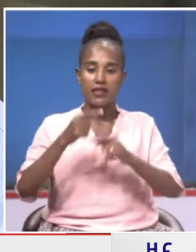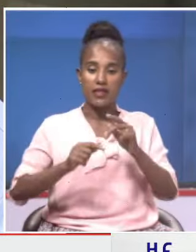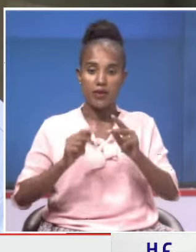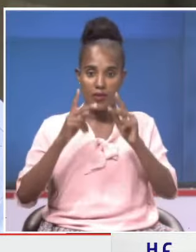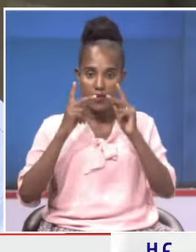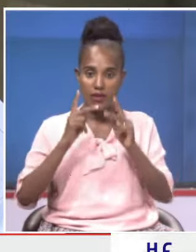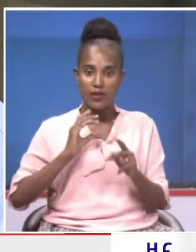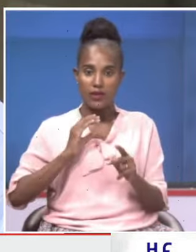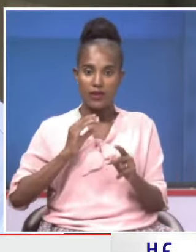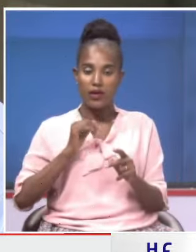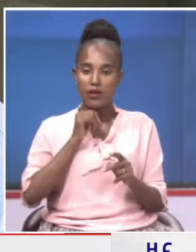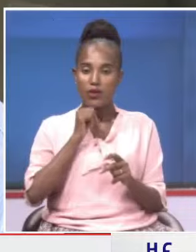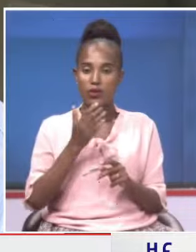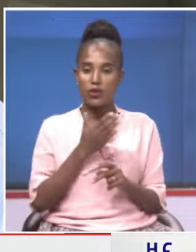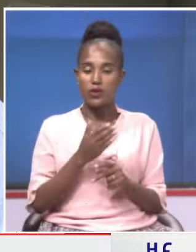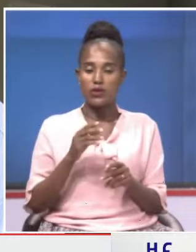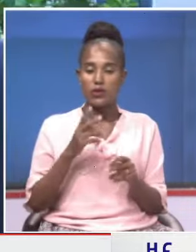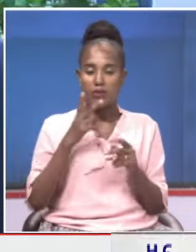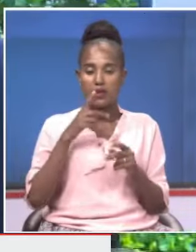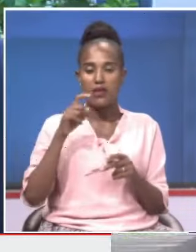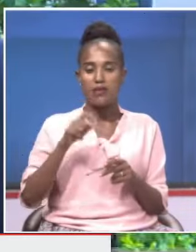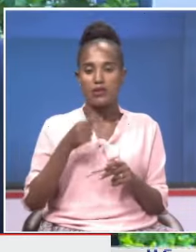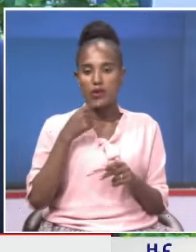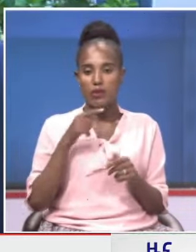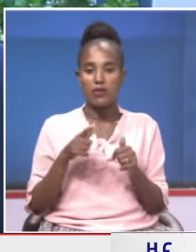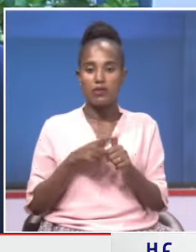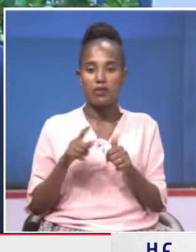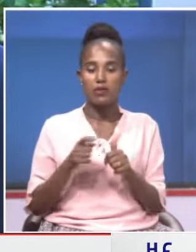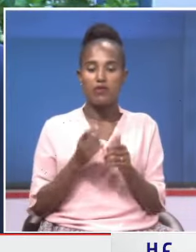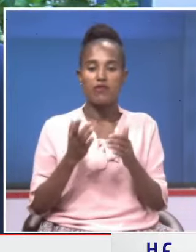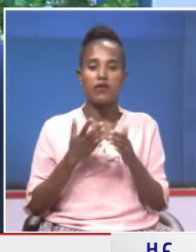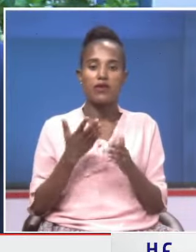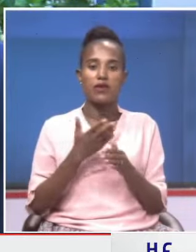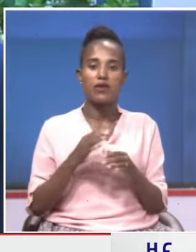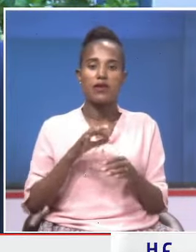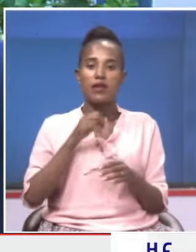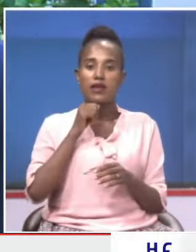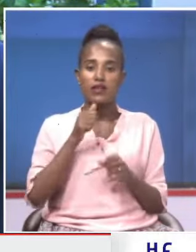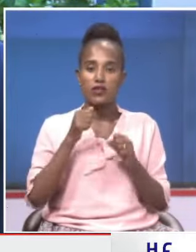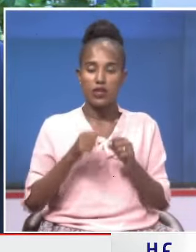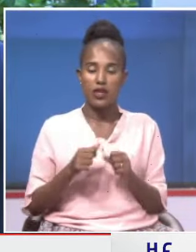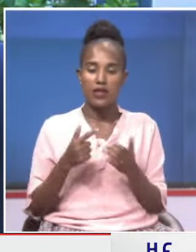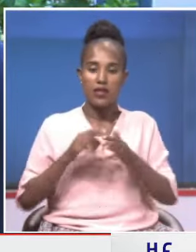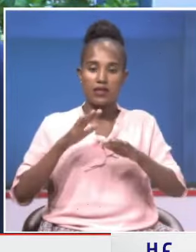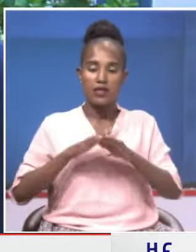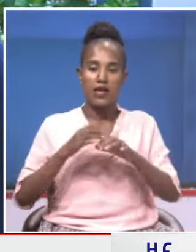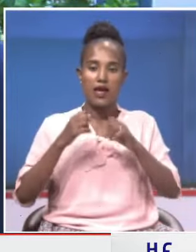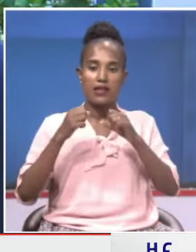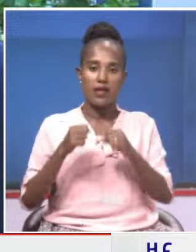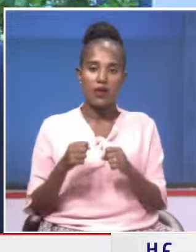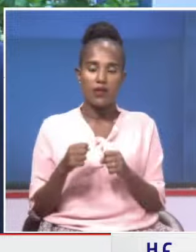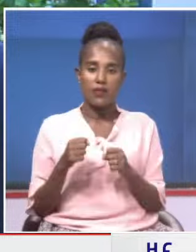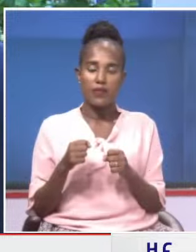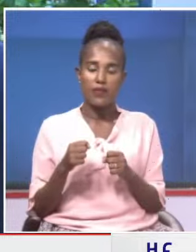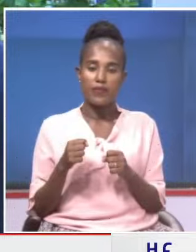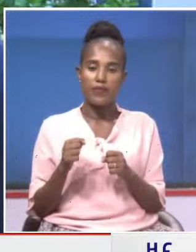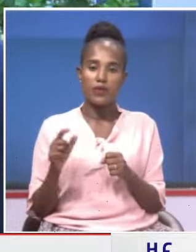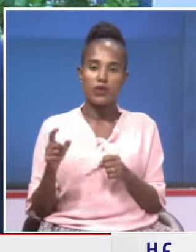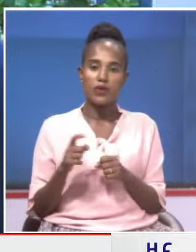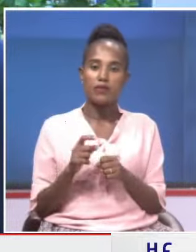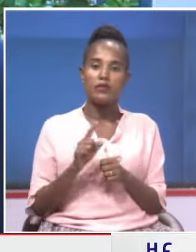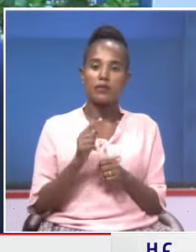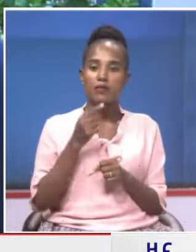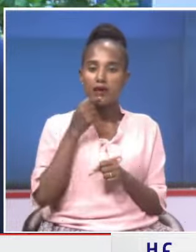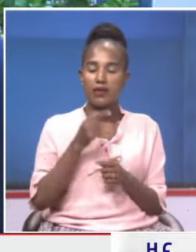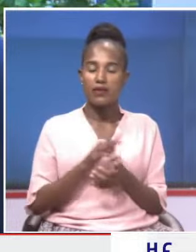ያልታዩ ጉዳዮች አሉ፣ መታየት ያለባቸው። የመጀመሪያ ስለሆነ የሚፈልገው ነገር ላይ ይገኝ ይችላል። እሱ ላይ አጠናክሮ የሆነ ምንድን